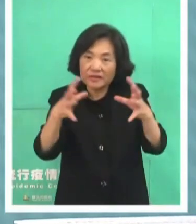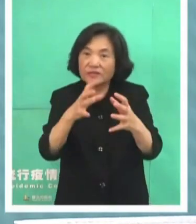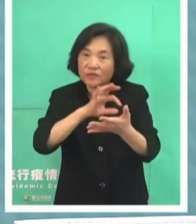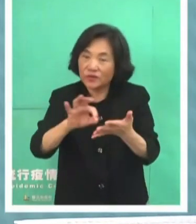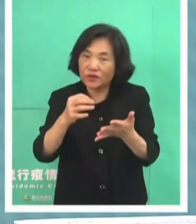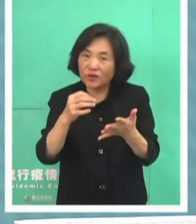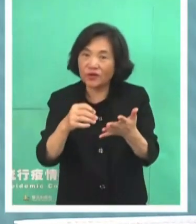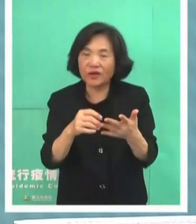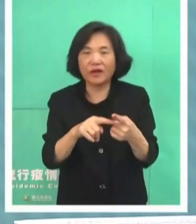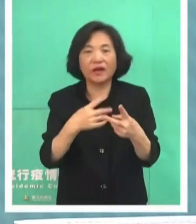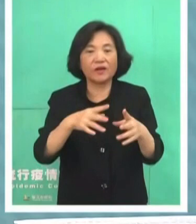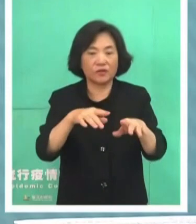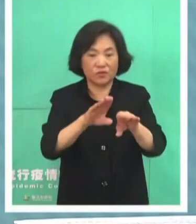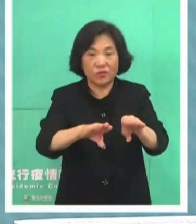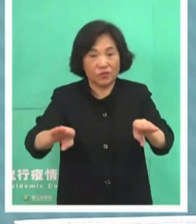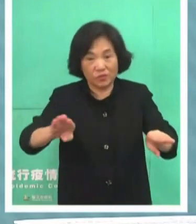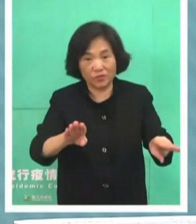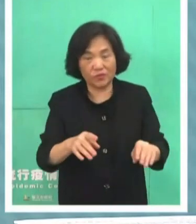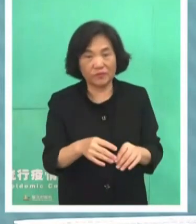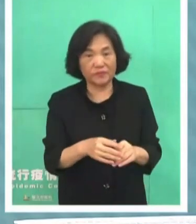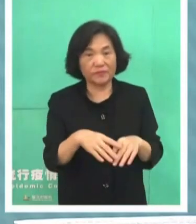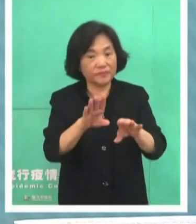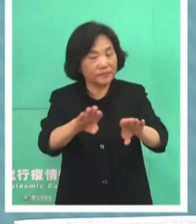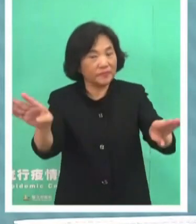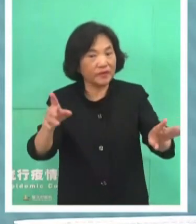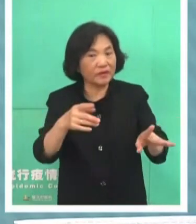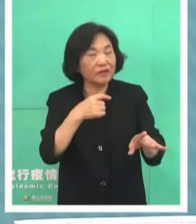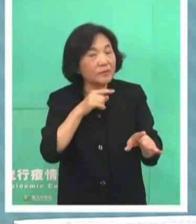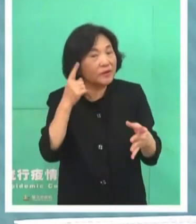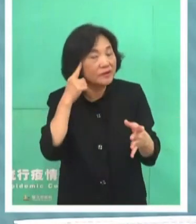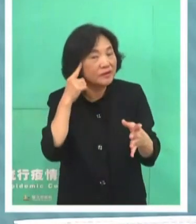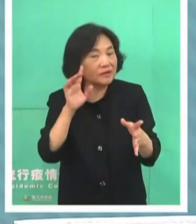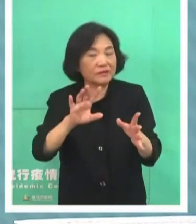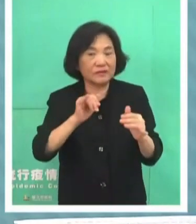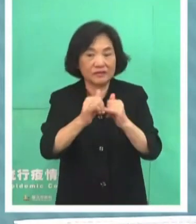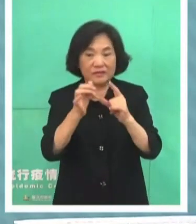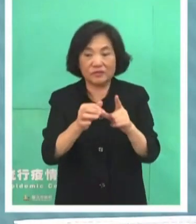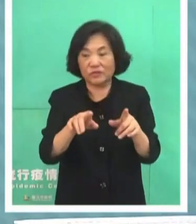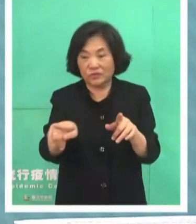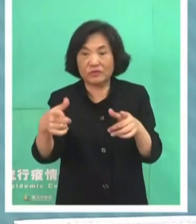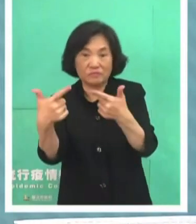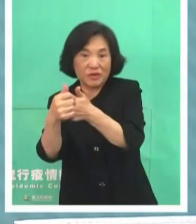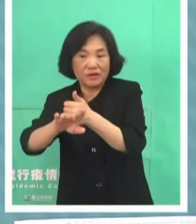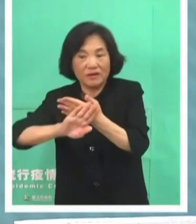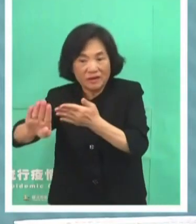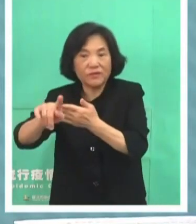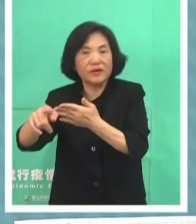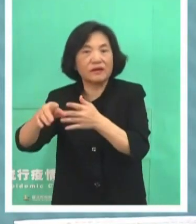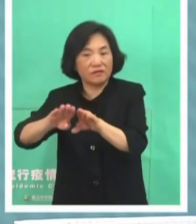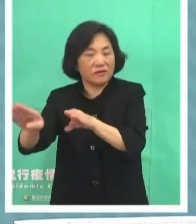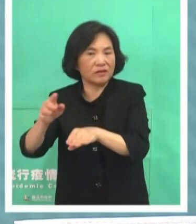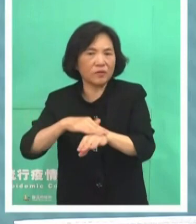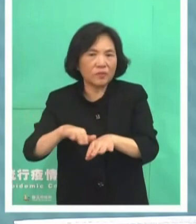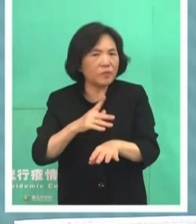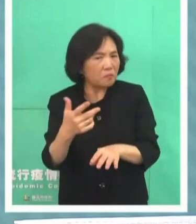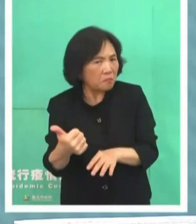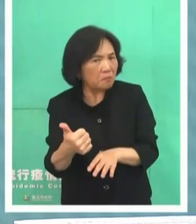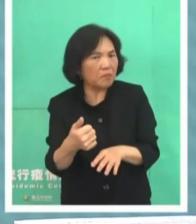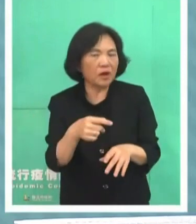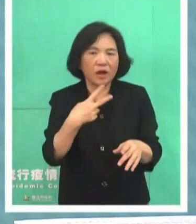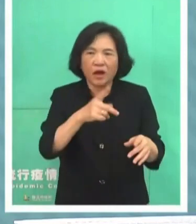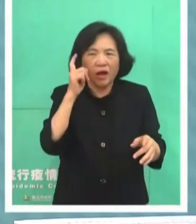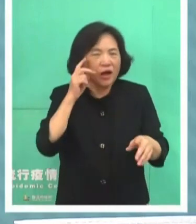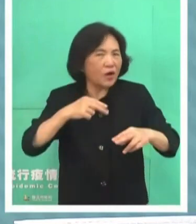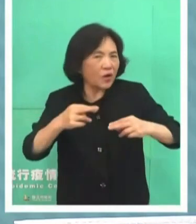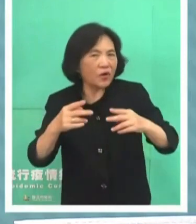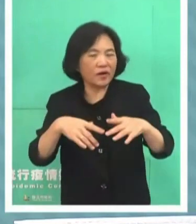车场，你知道哦，是不是直接并到？社区的停车场去营运哦，会效率更高哦。还有那个啦